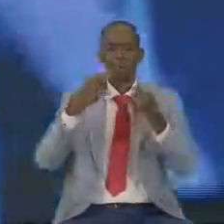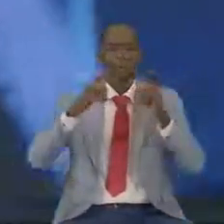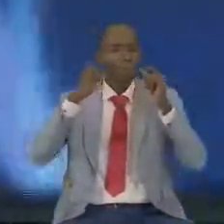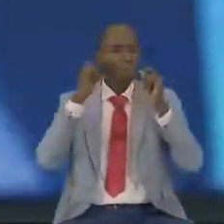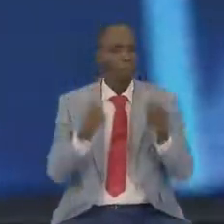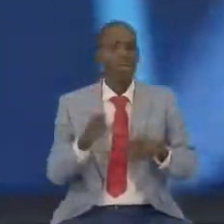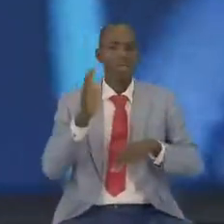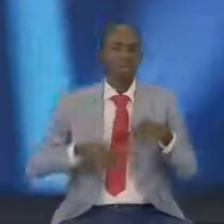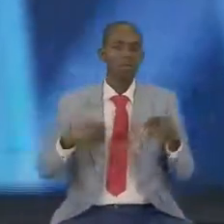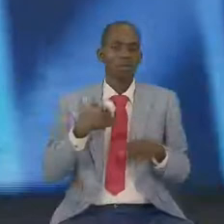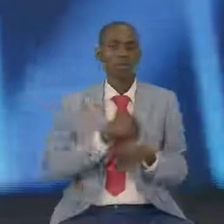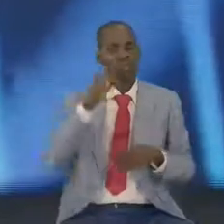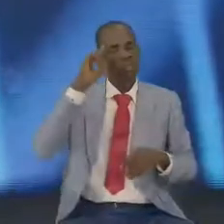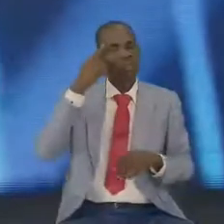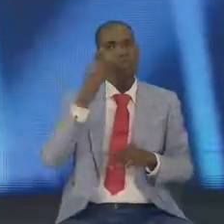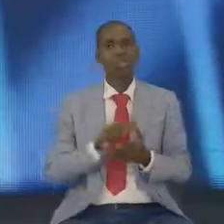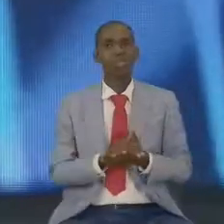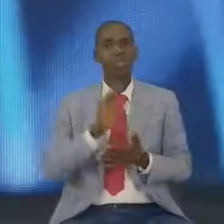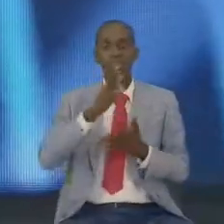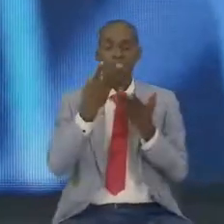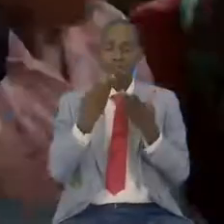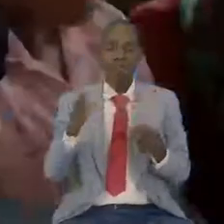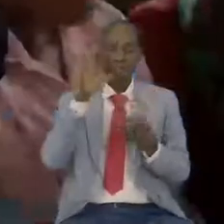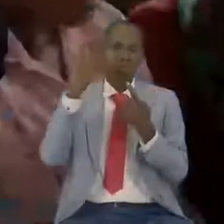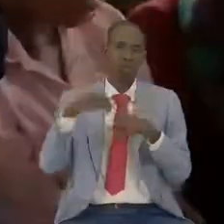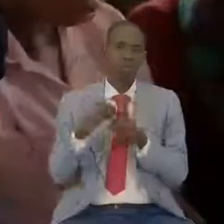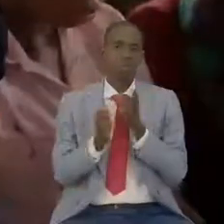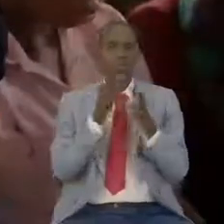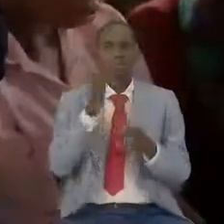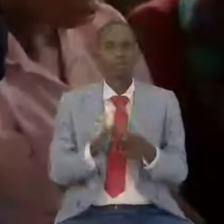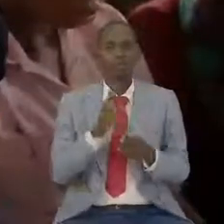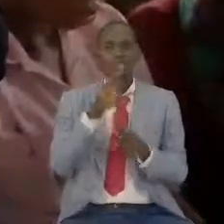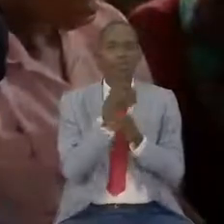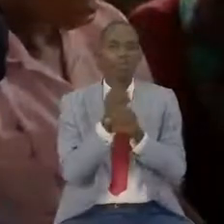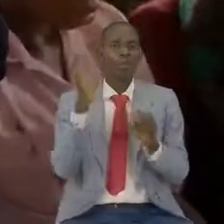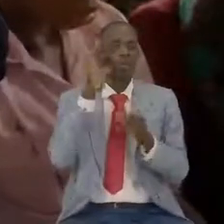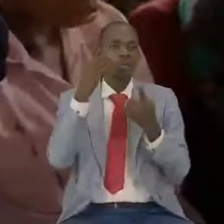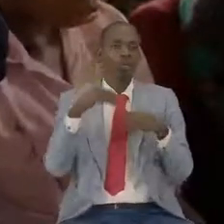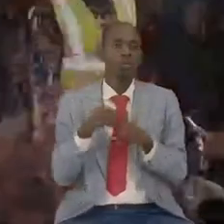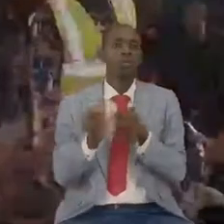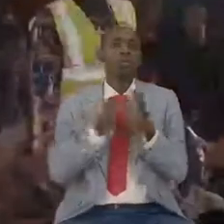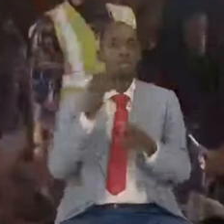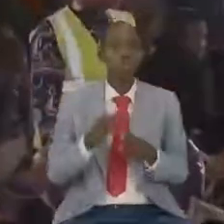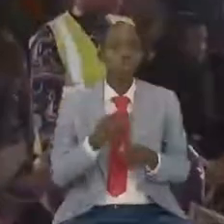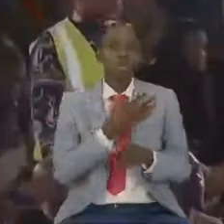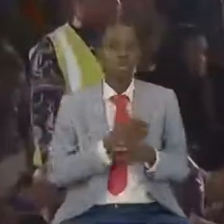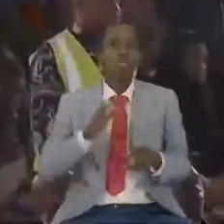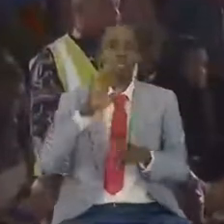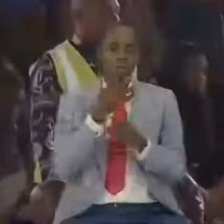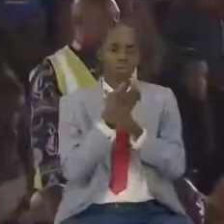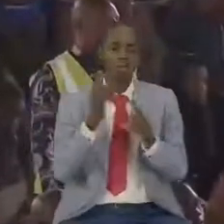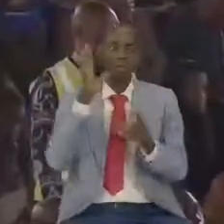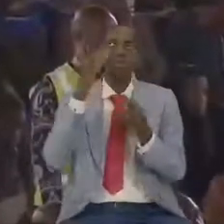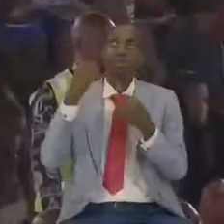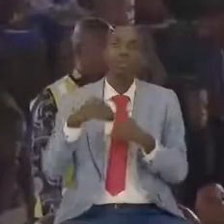rapidement. Ta solution viendra plus rapidement. Ton salut viendra. Et ta délivrance